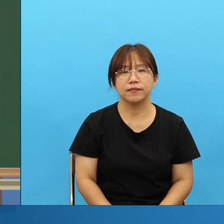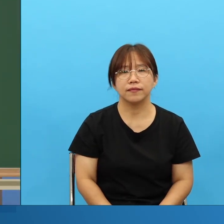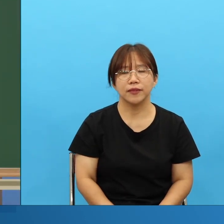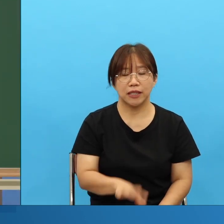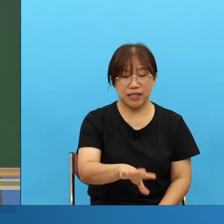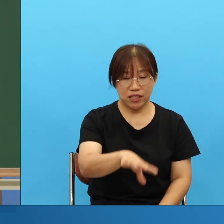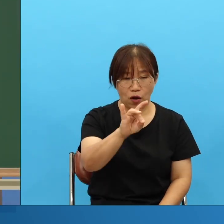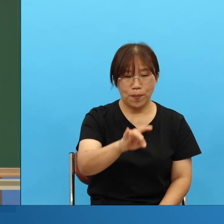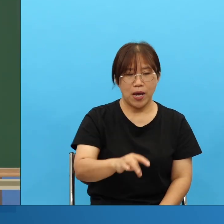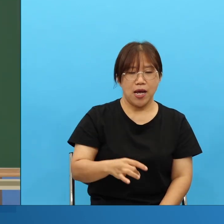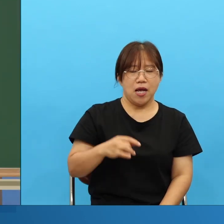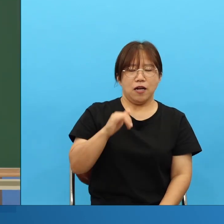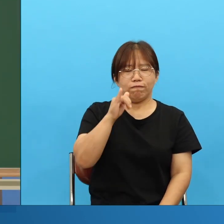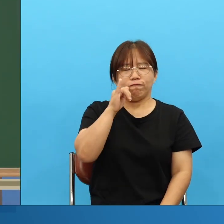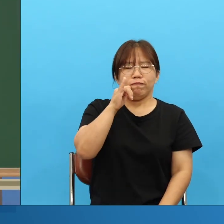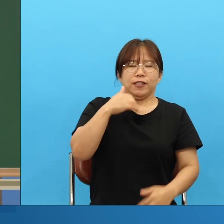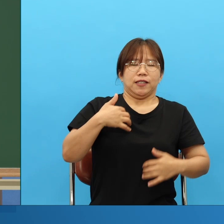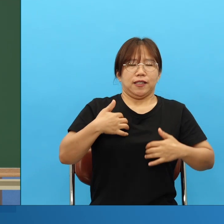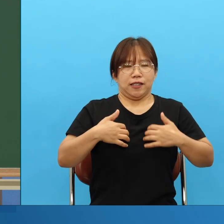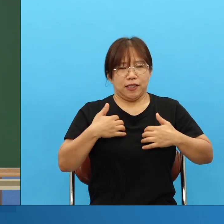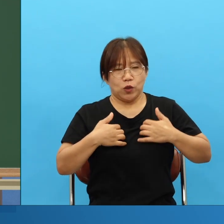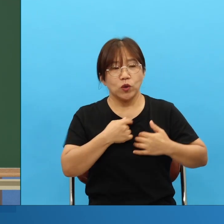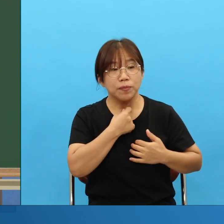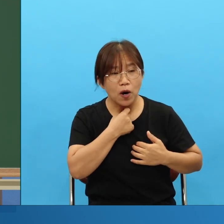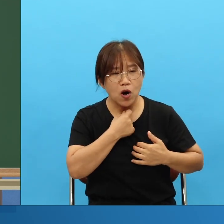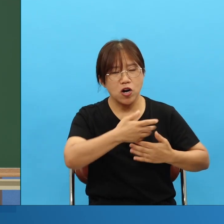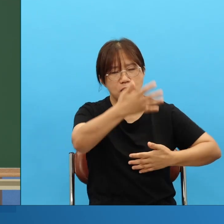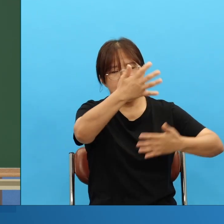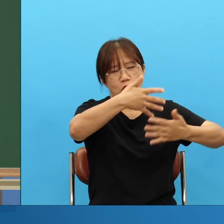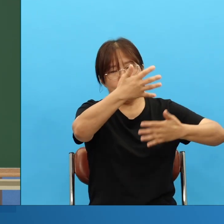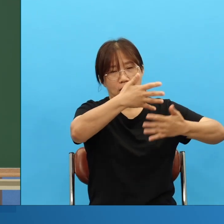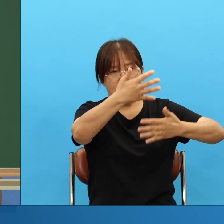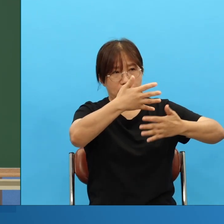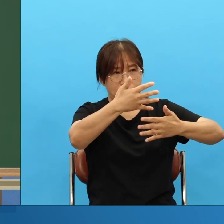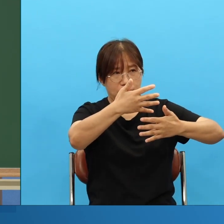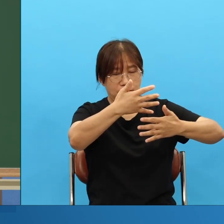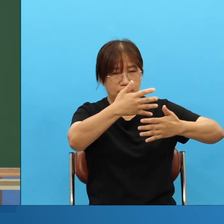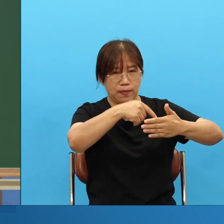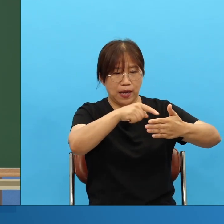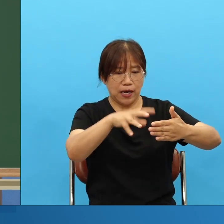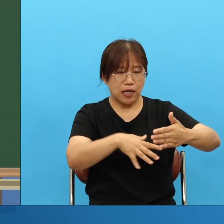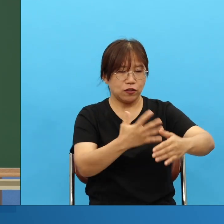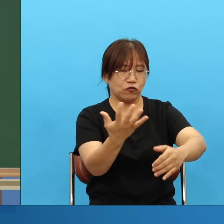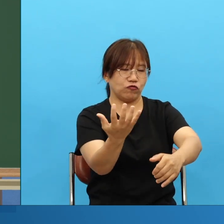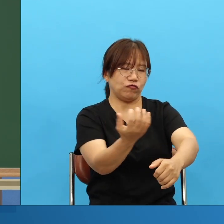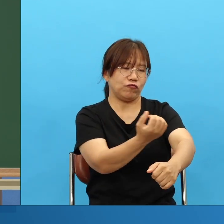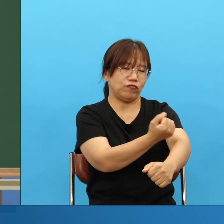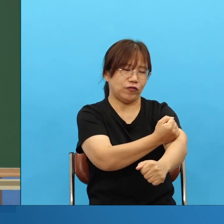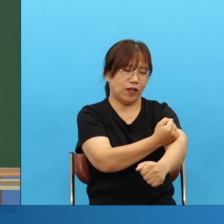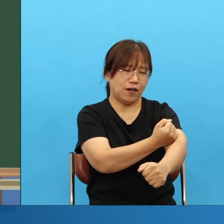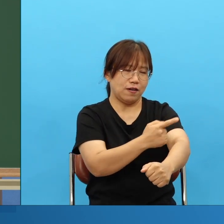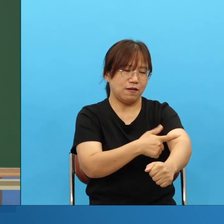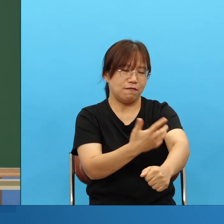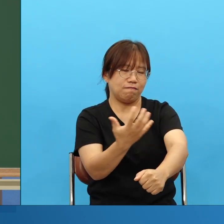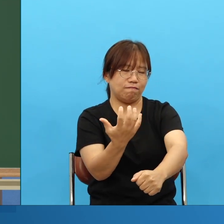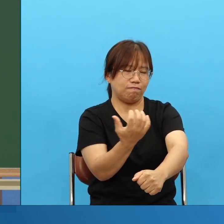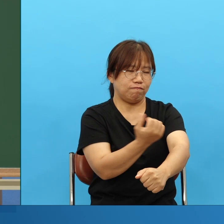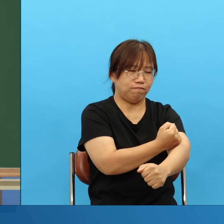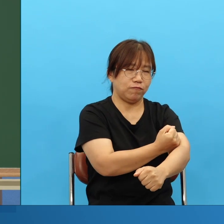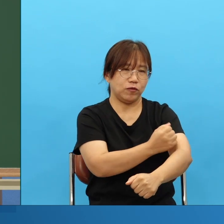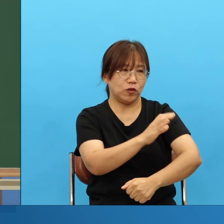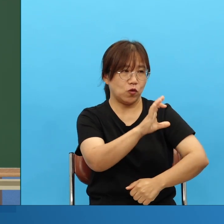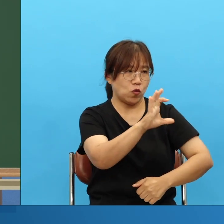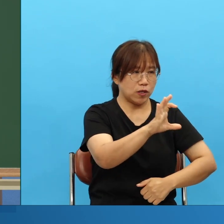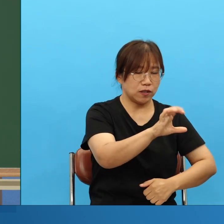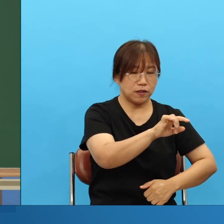즐기려고 만경관이라는 극장이 있어요. 그 당시에 극장에 들어가서 주사를 탁 찌르고 화장실에서 나오고 이제